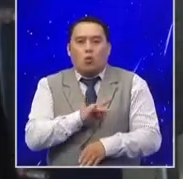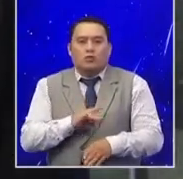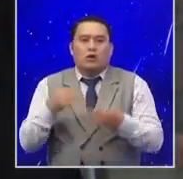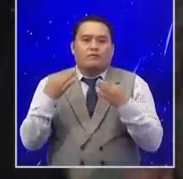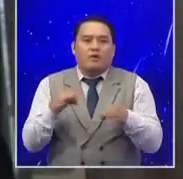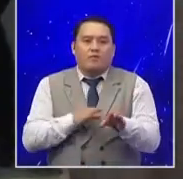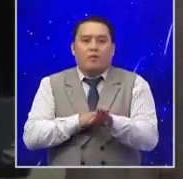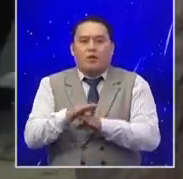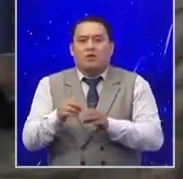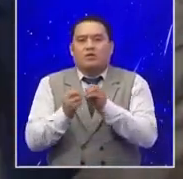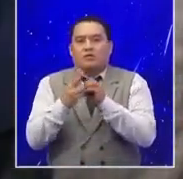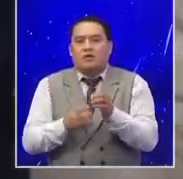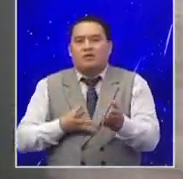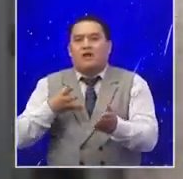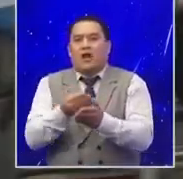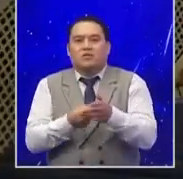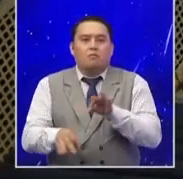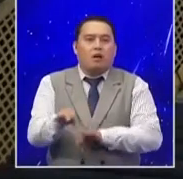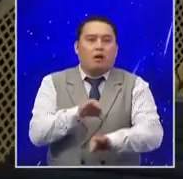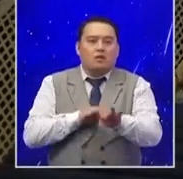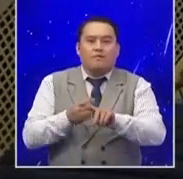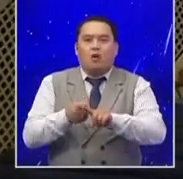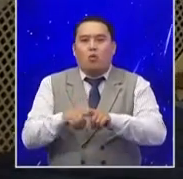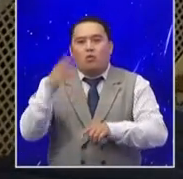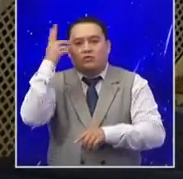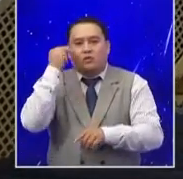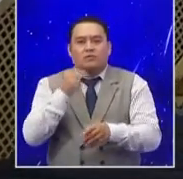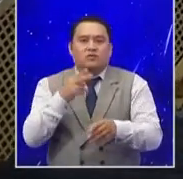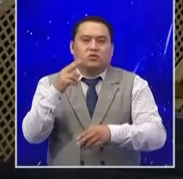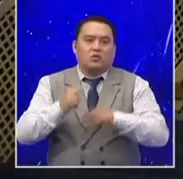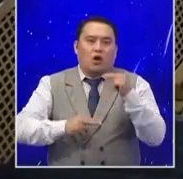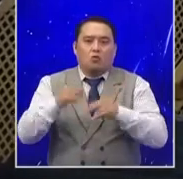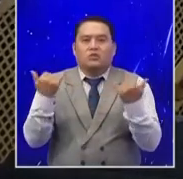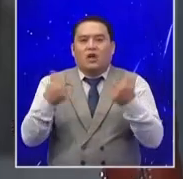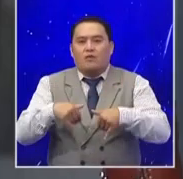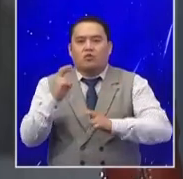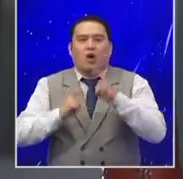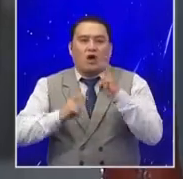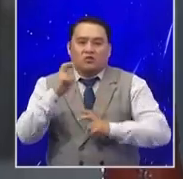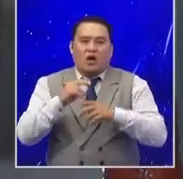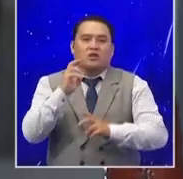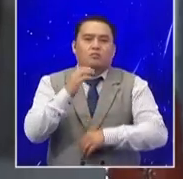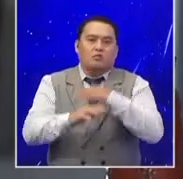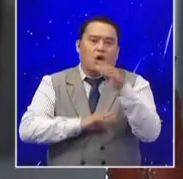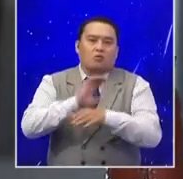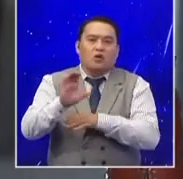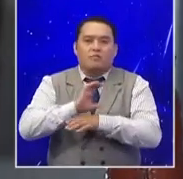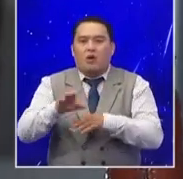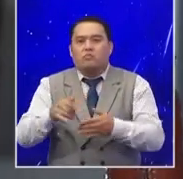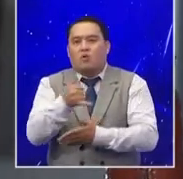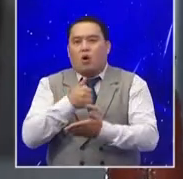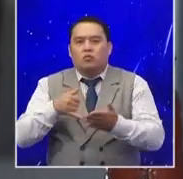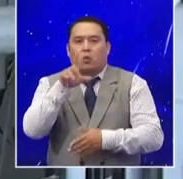году реализуется сразу 12 инвестпроектов, в их числе строительство цементного завода, завода по производству соевого масла, а